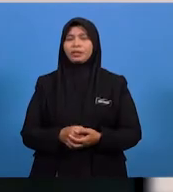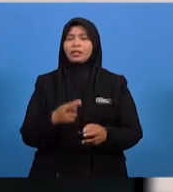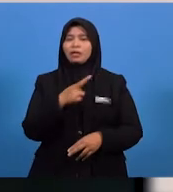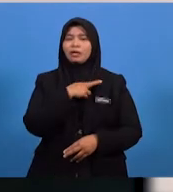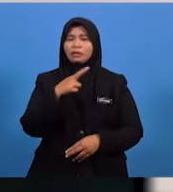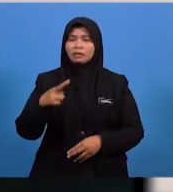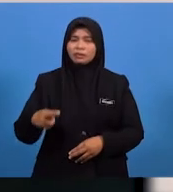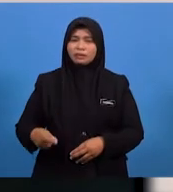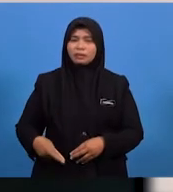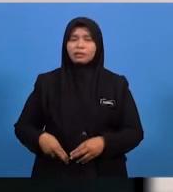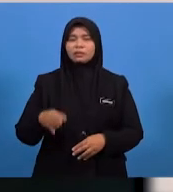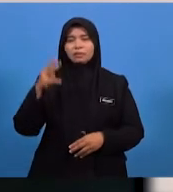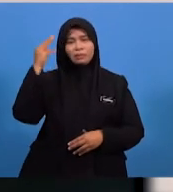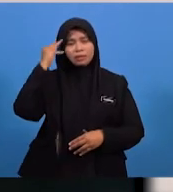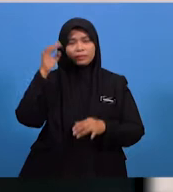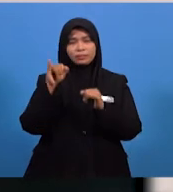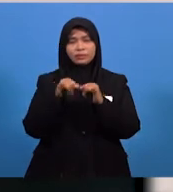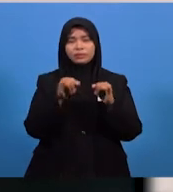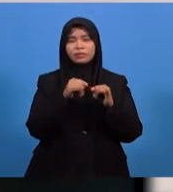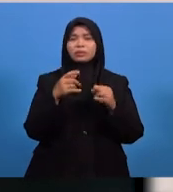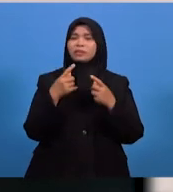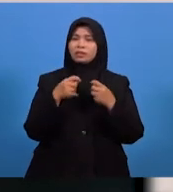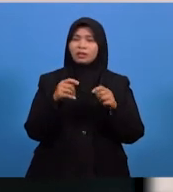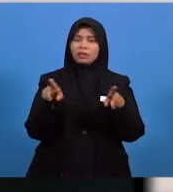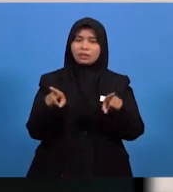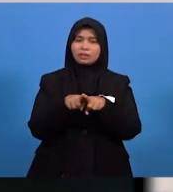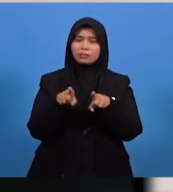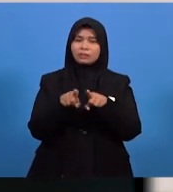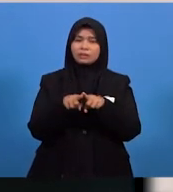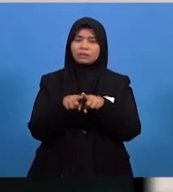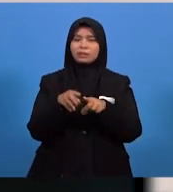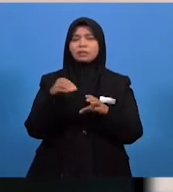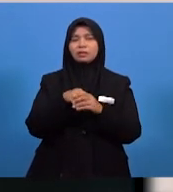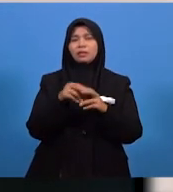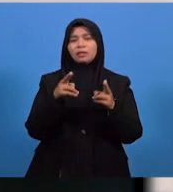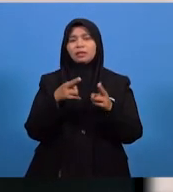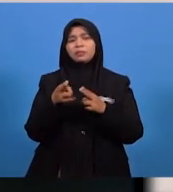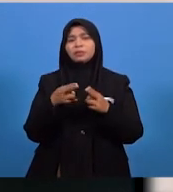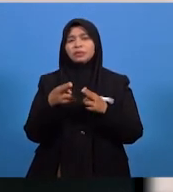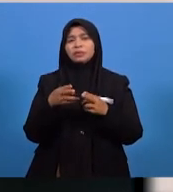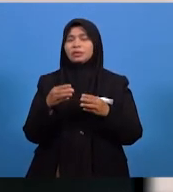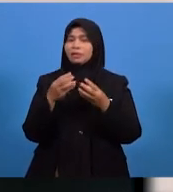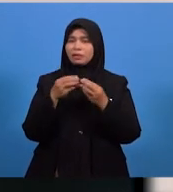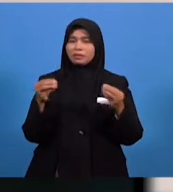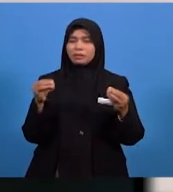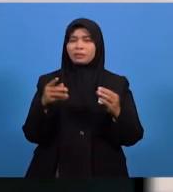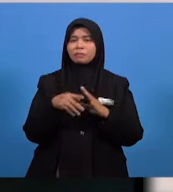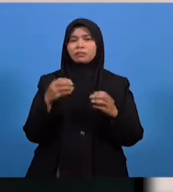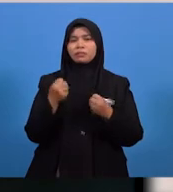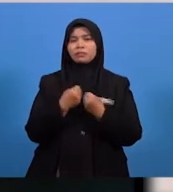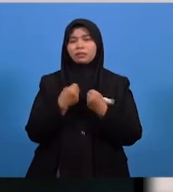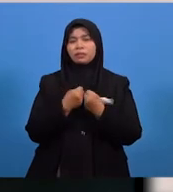raja-raja Melayu juga telah turut serta dalam usaha menyelesaikan pergaduhan